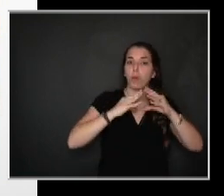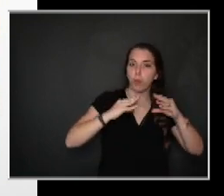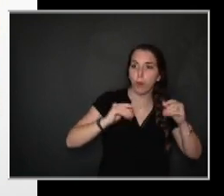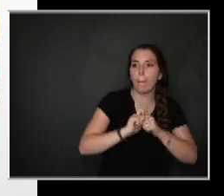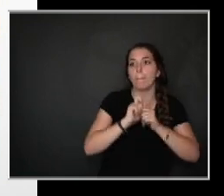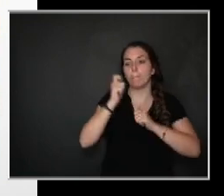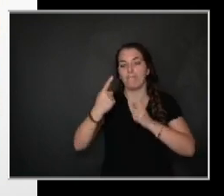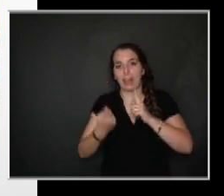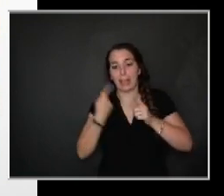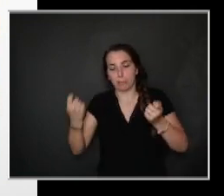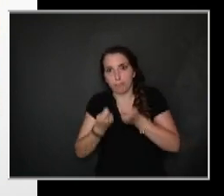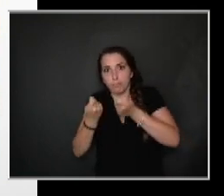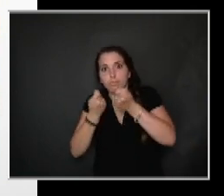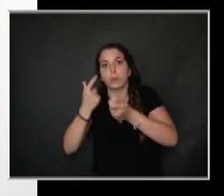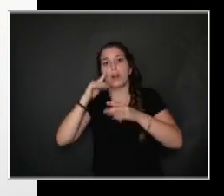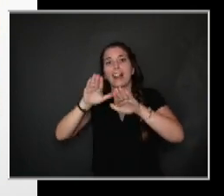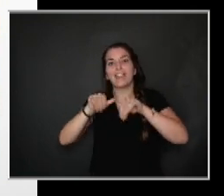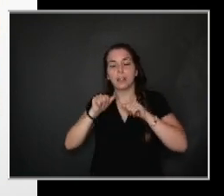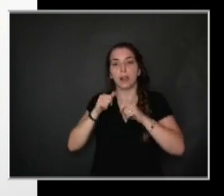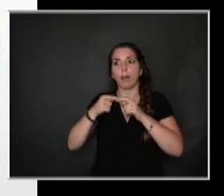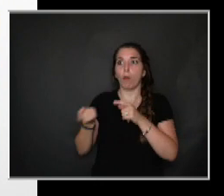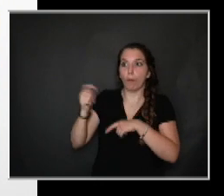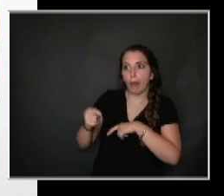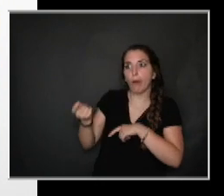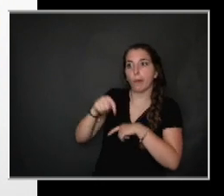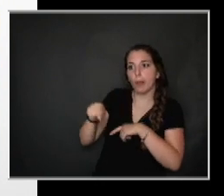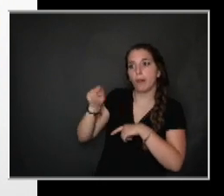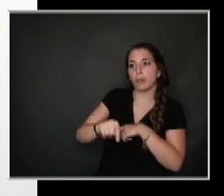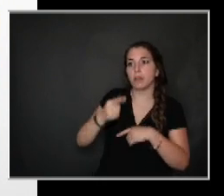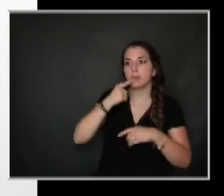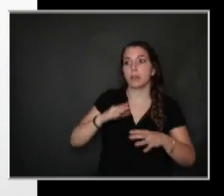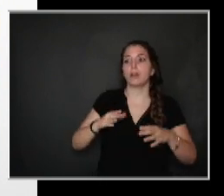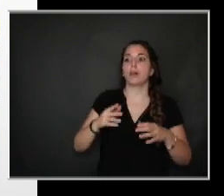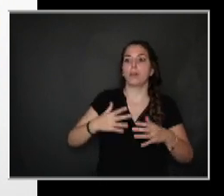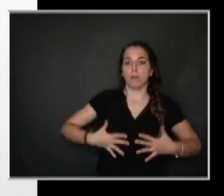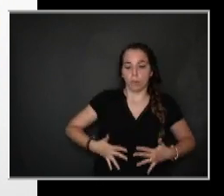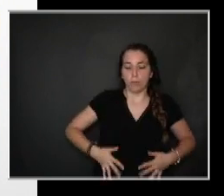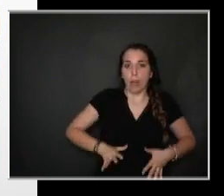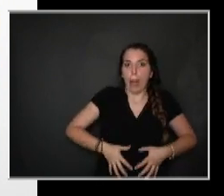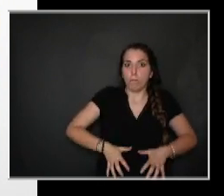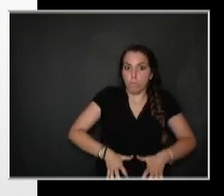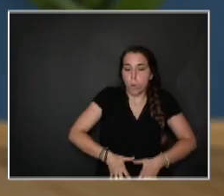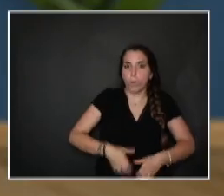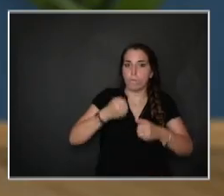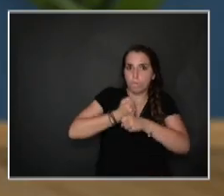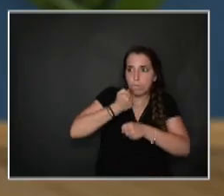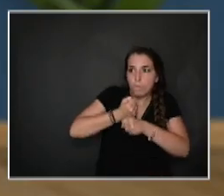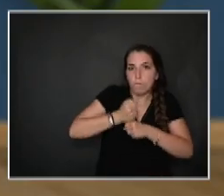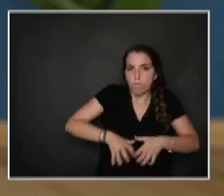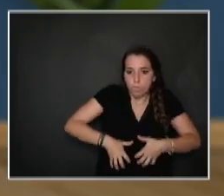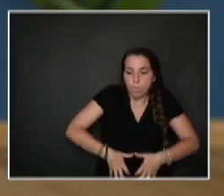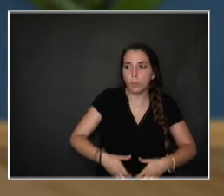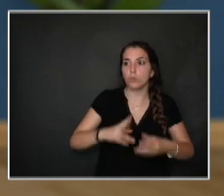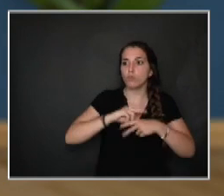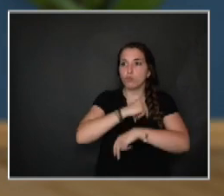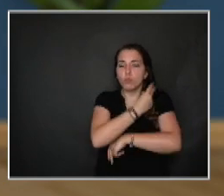véritable rééducation pour éviter que ça ne récidive, en luttant contre l'hyperlordose, c'est-à-dire en renforçant les abdominaux, en renforçant les muscles spinaux,